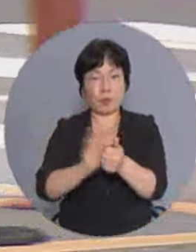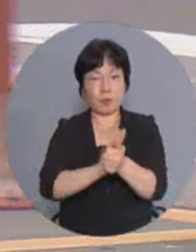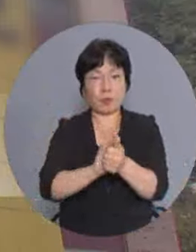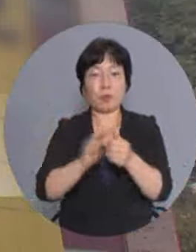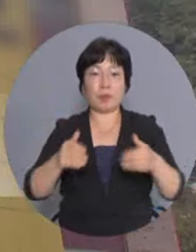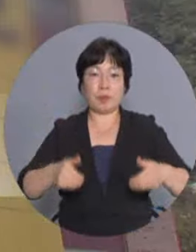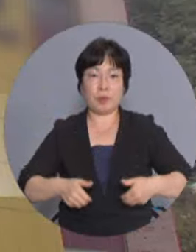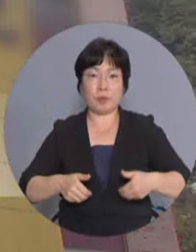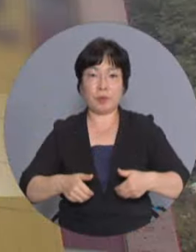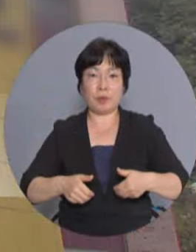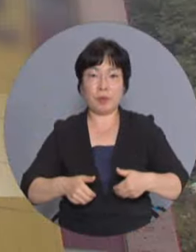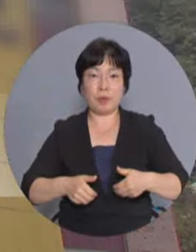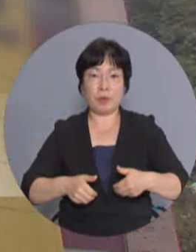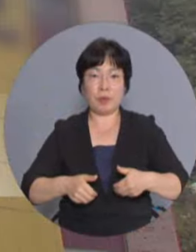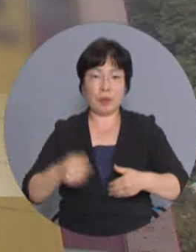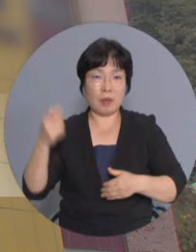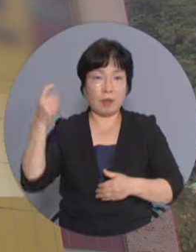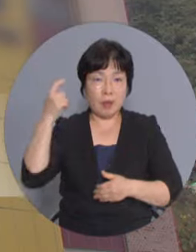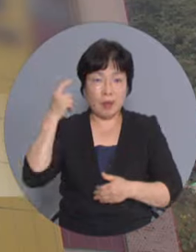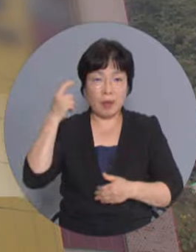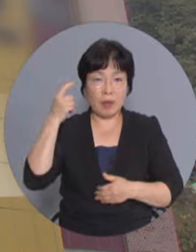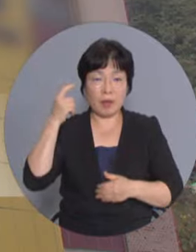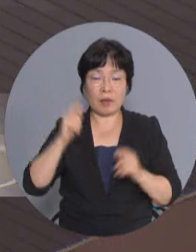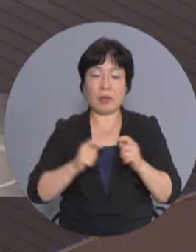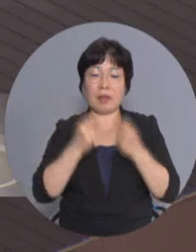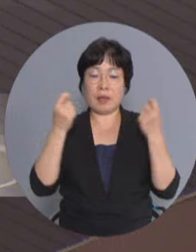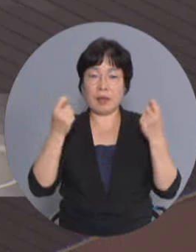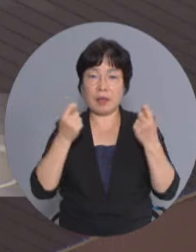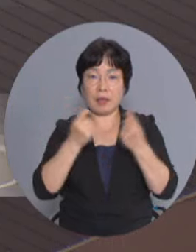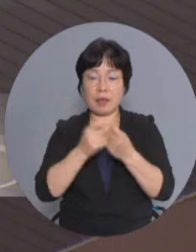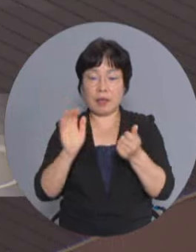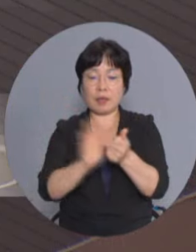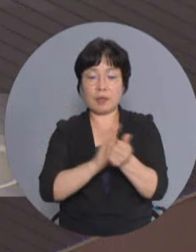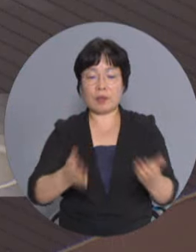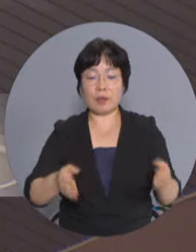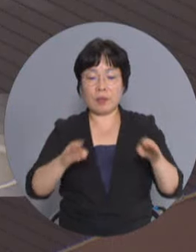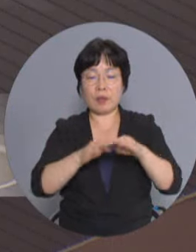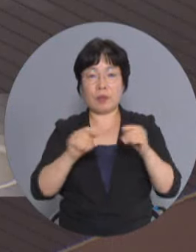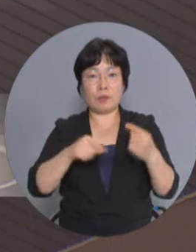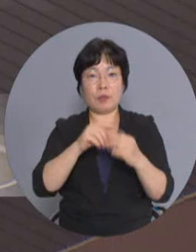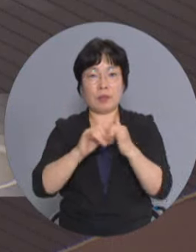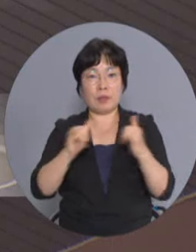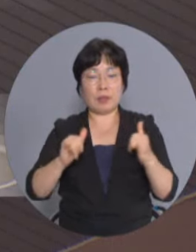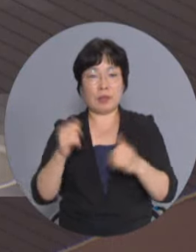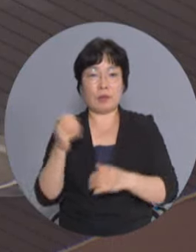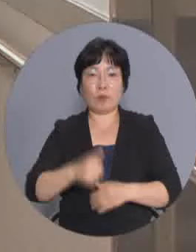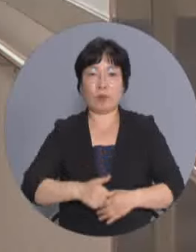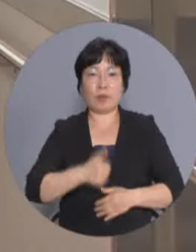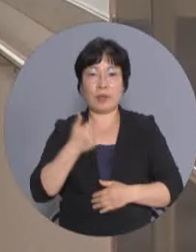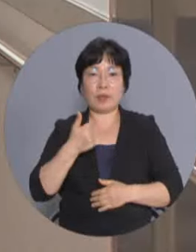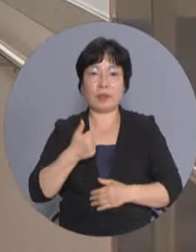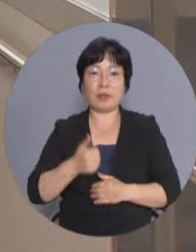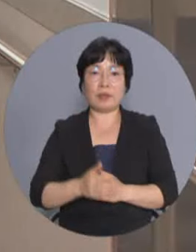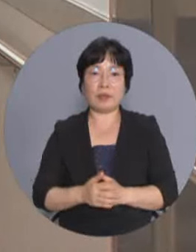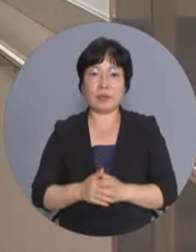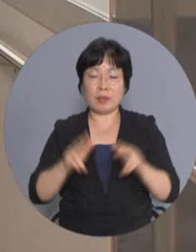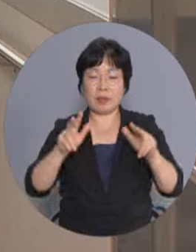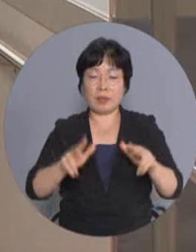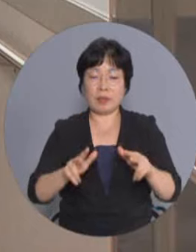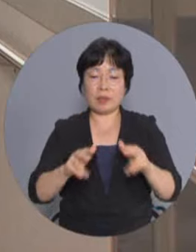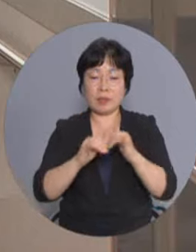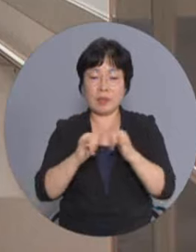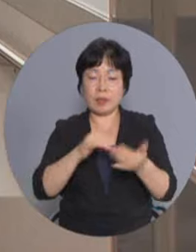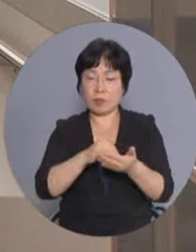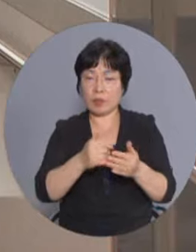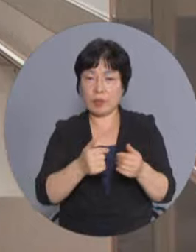건데 뒤늦게 계획이 알려지면서 민간시설 운영자들이 반발하고 나섰습니다. 현재 공실을